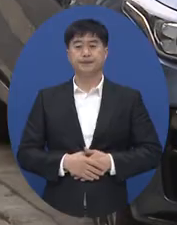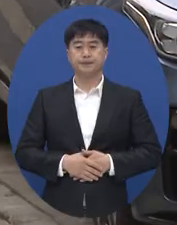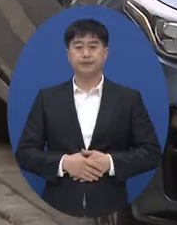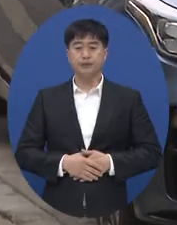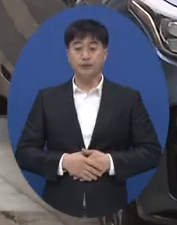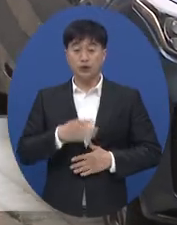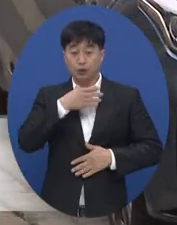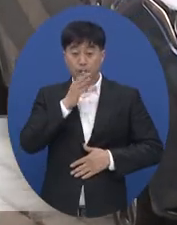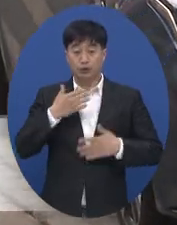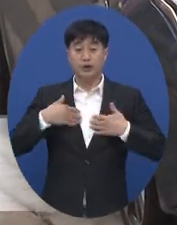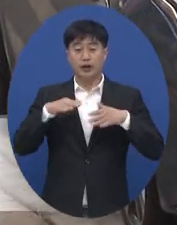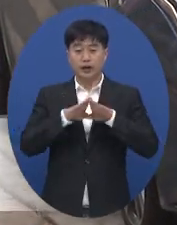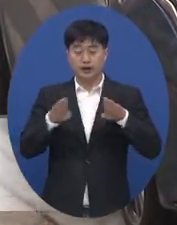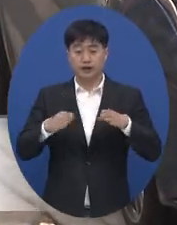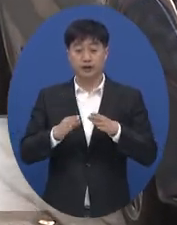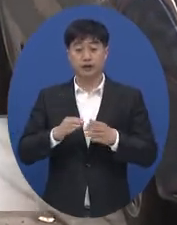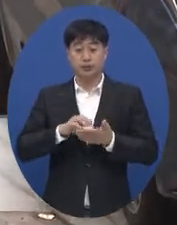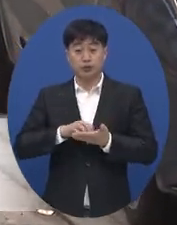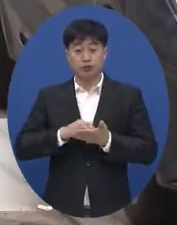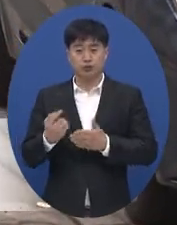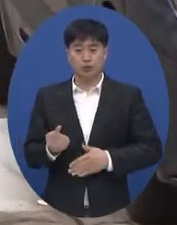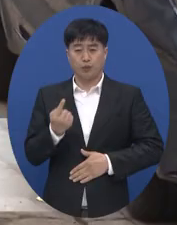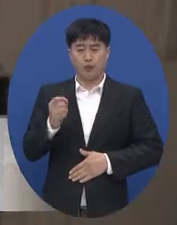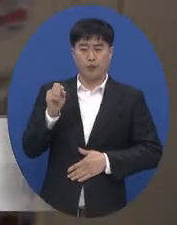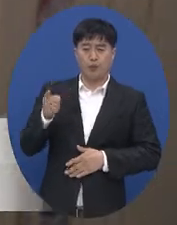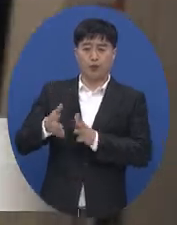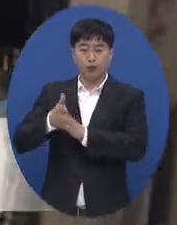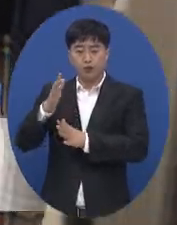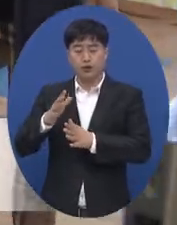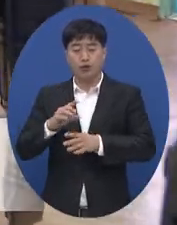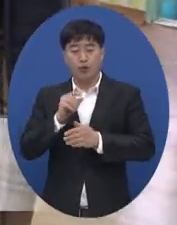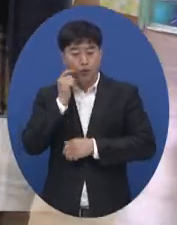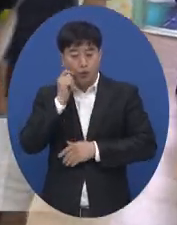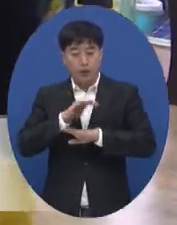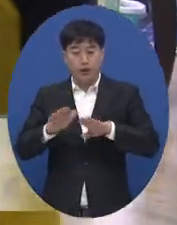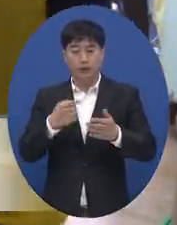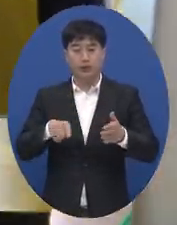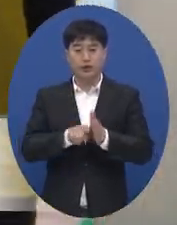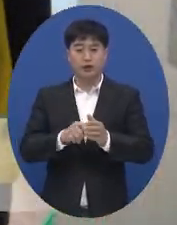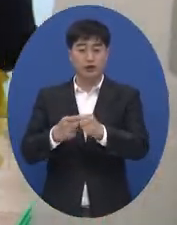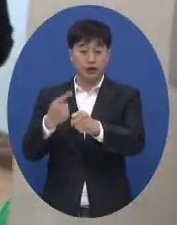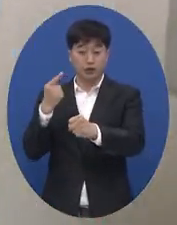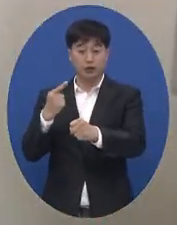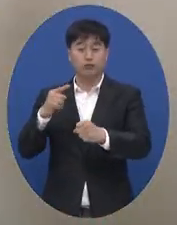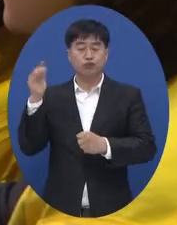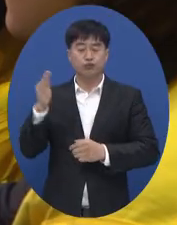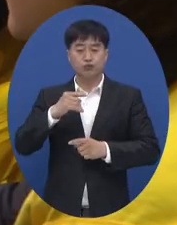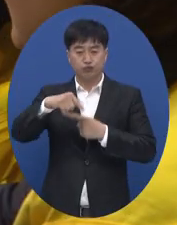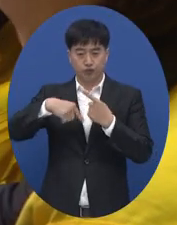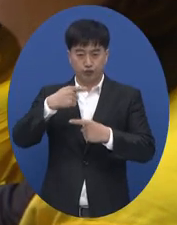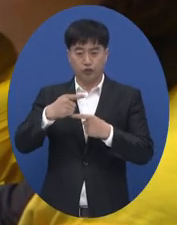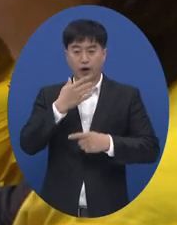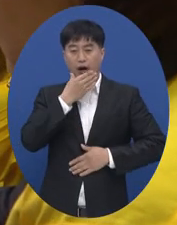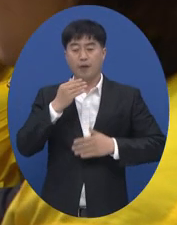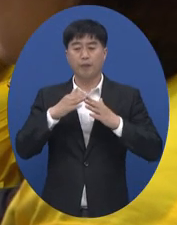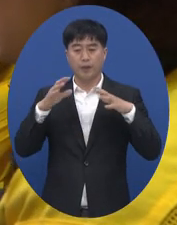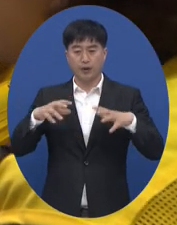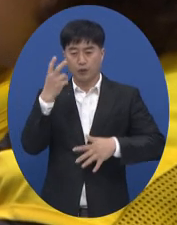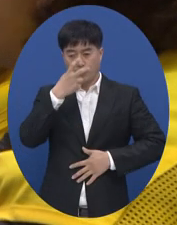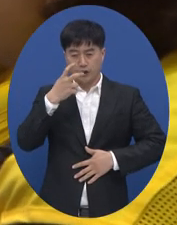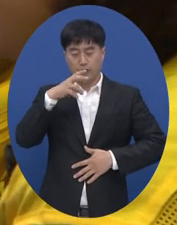오구요 노인과 취약계층의 비율이 높은 원도심의 민원 해결을 위해 경기도가 지난 해부터 운영을 시작한 행복마을